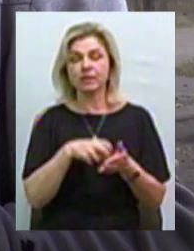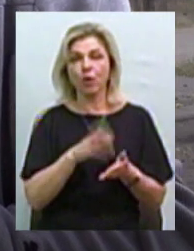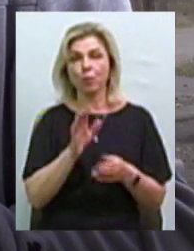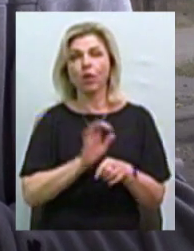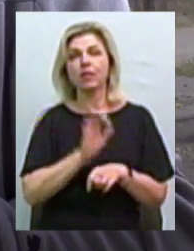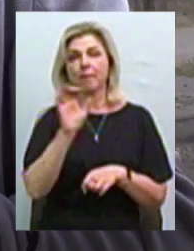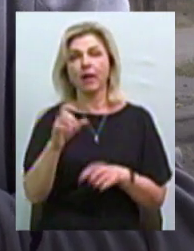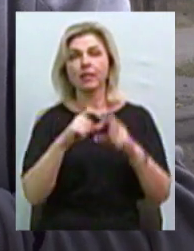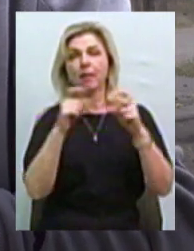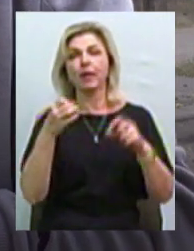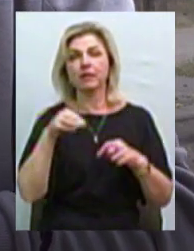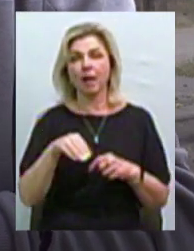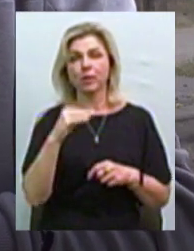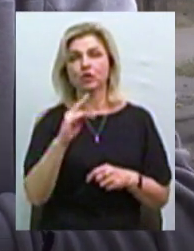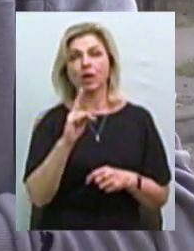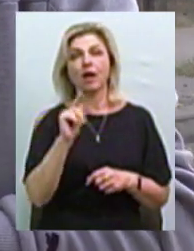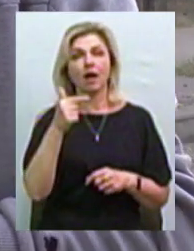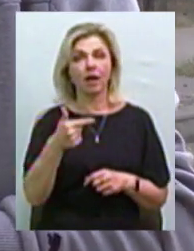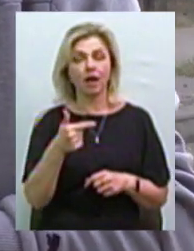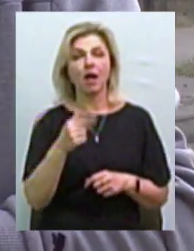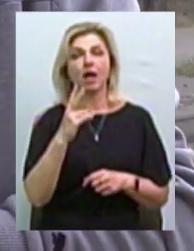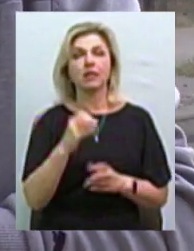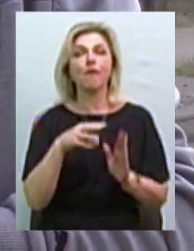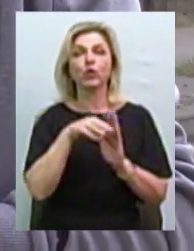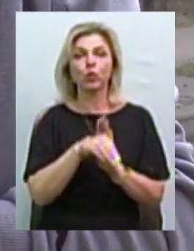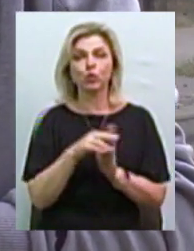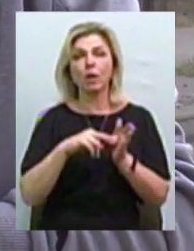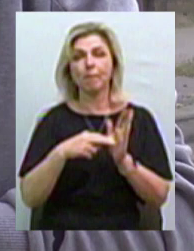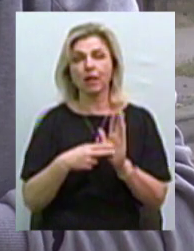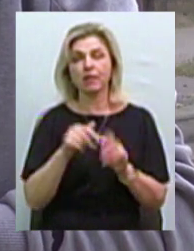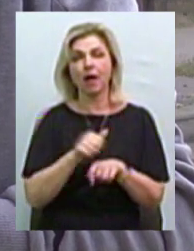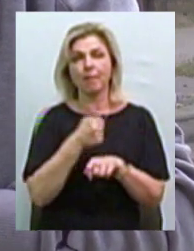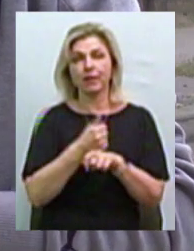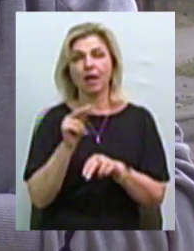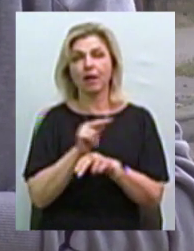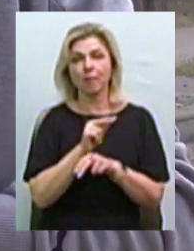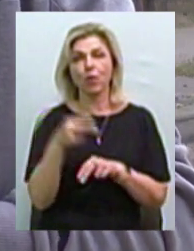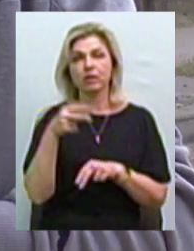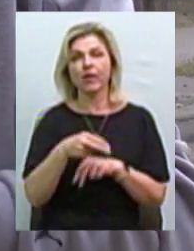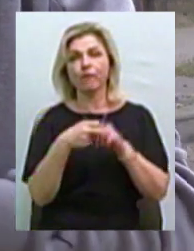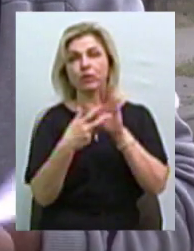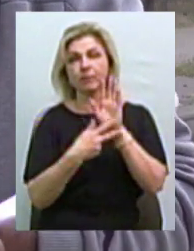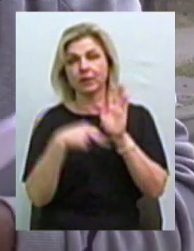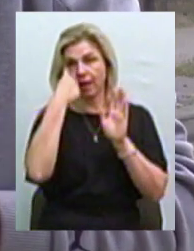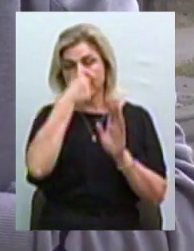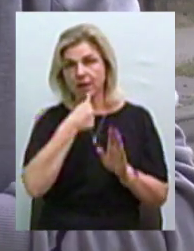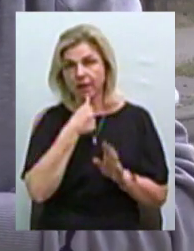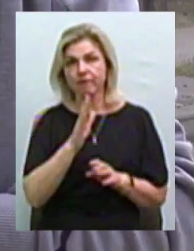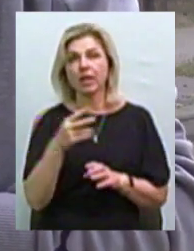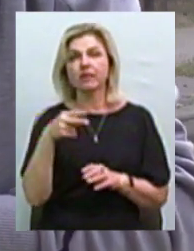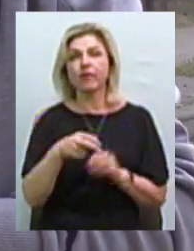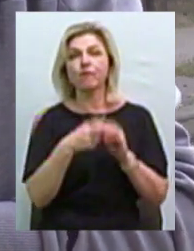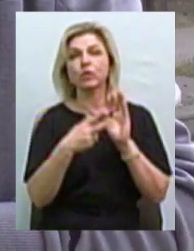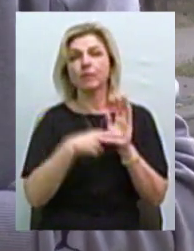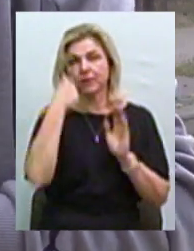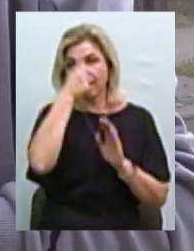направлено в департамент житлово-комунального господарства на включення в план капітального ремонту на 2018 рік. 2018 рік минув,